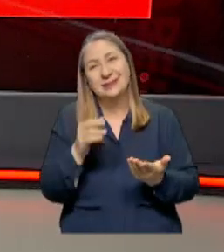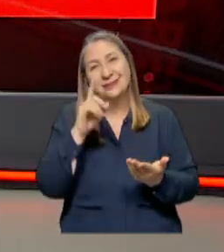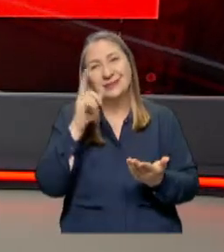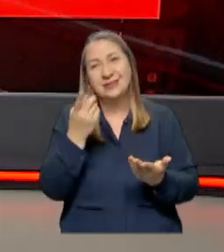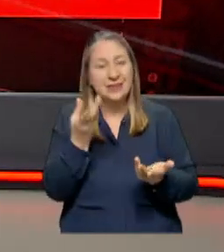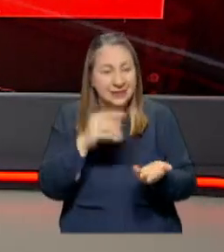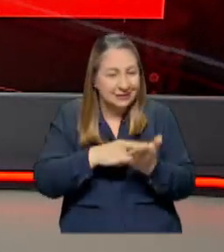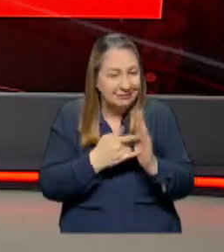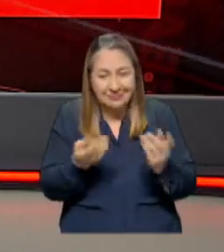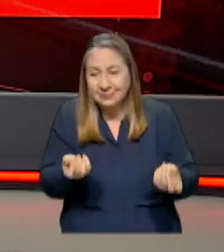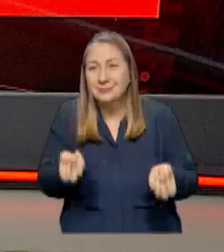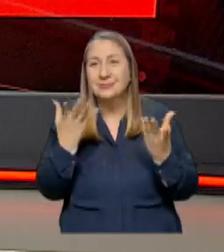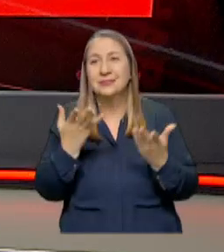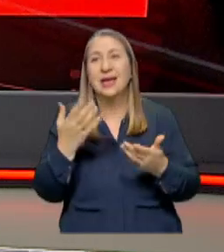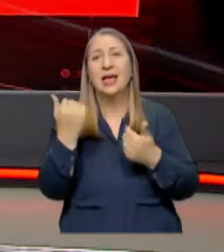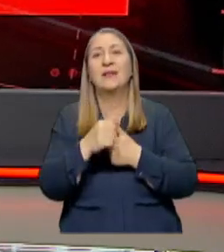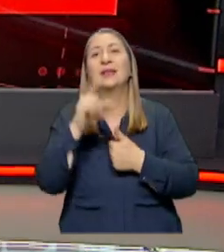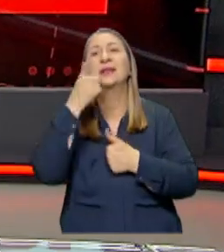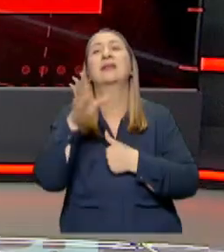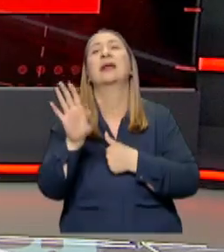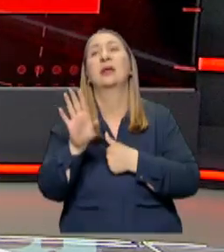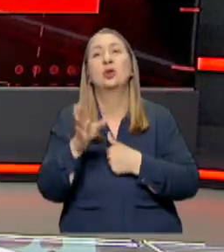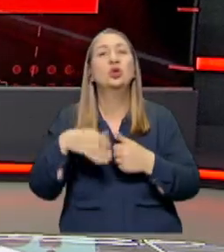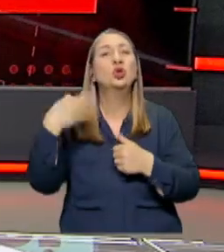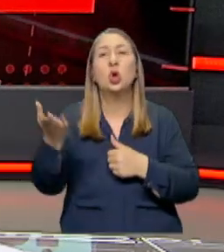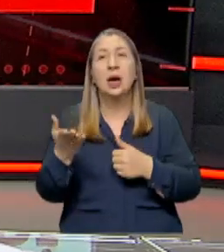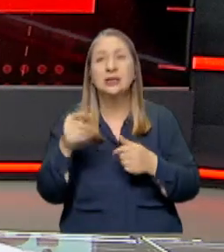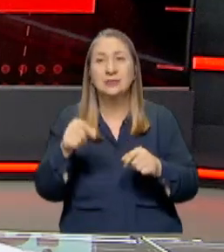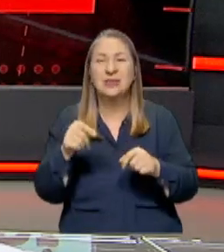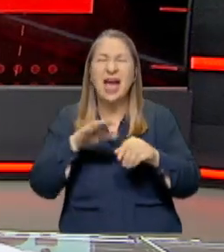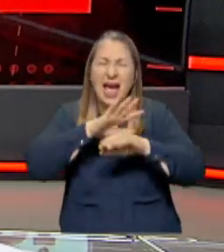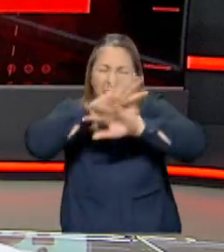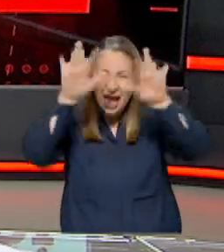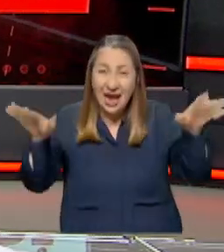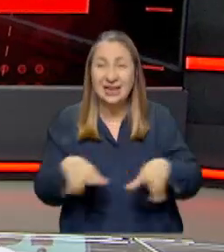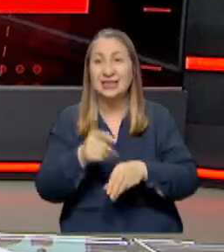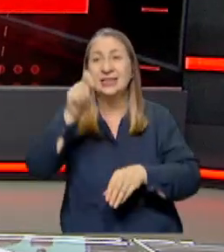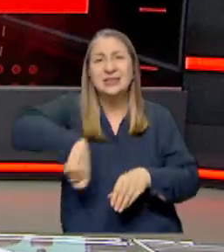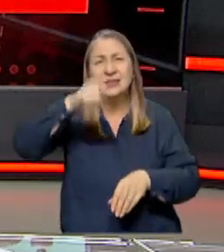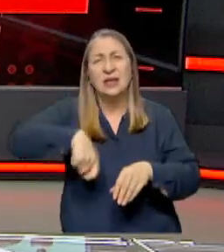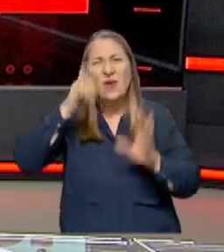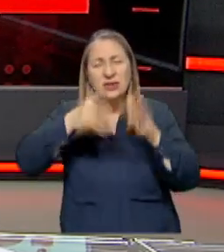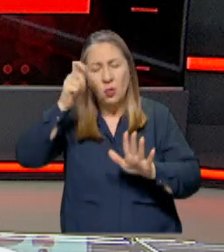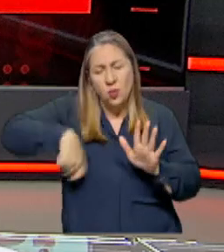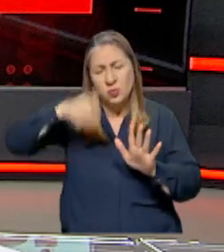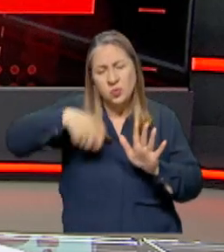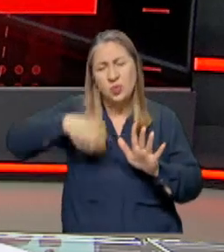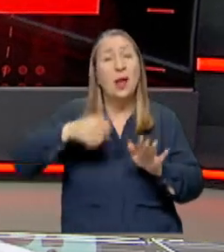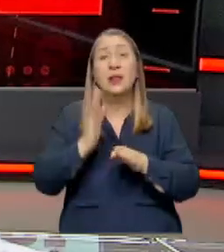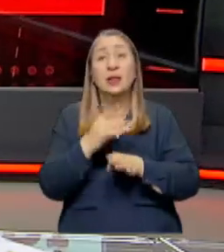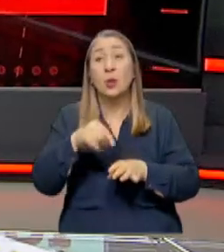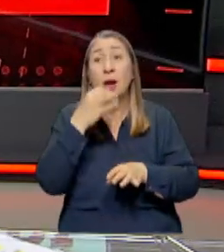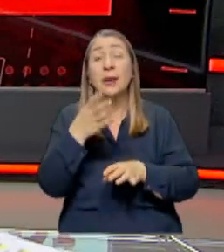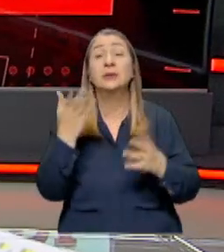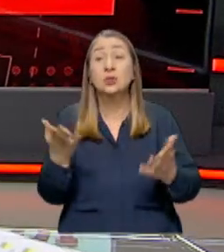sadece nasıl geçinecekler? Sadece evlendiklerinde değil. Sonrasında da şimdi muhtemelen herkes kredi kartına sarılmış durumda. Niye bugün